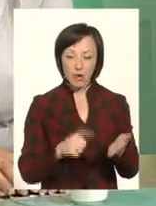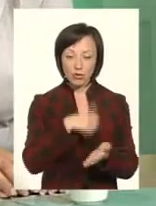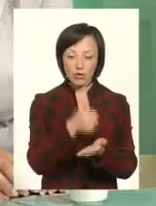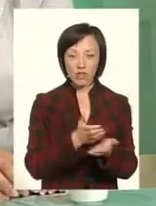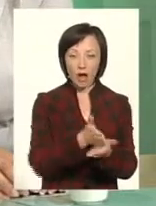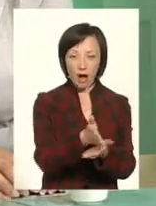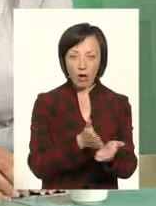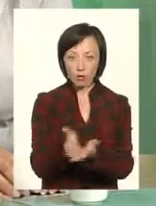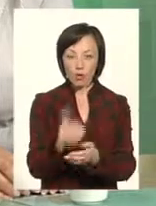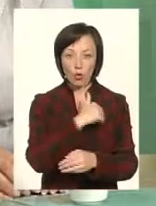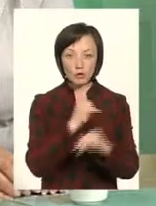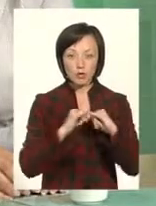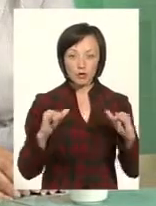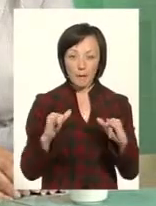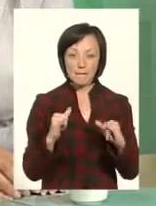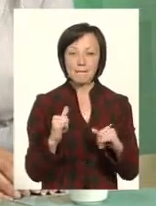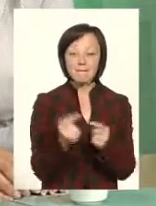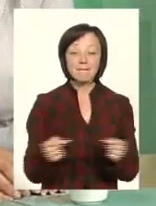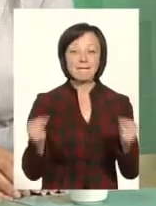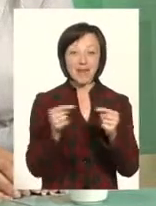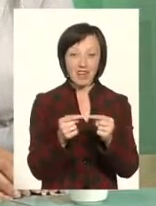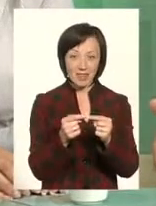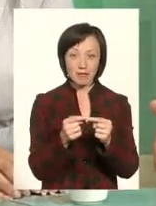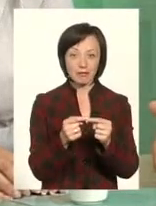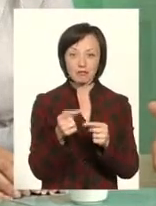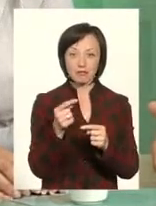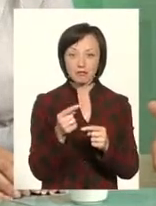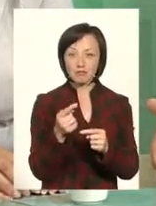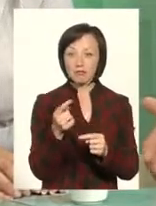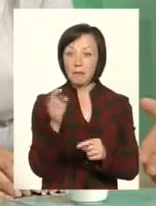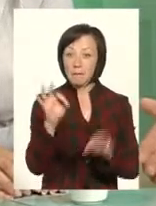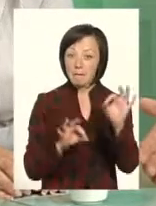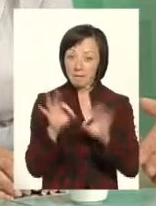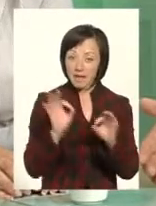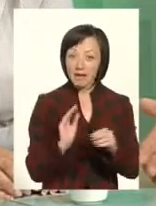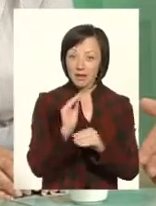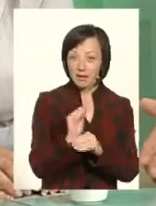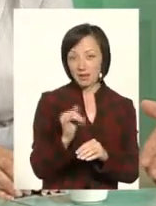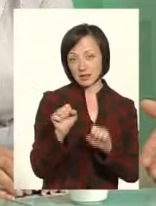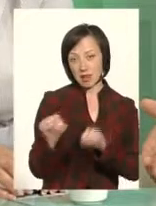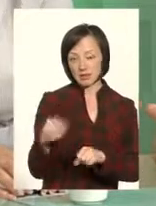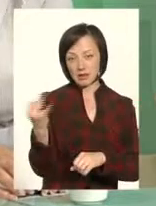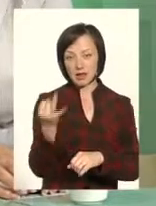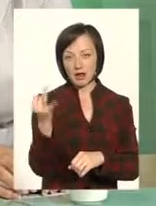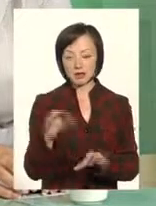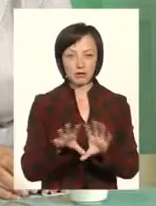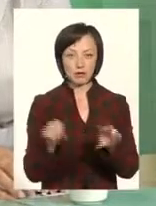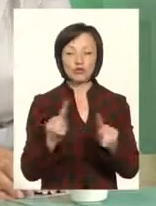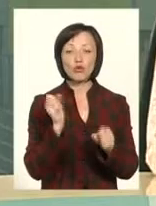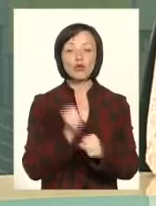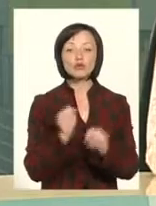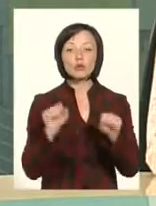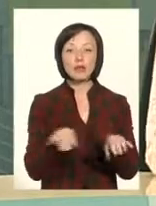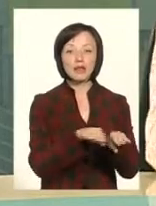хочемо розвивати, певні преференції для інвесторів і захист їхніх інтересів. І що все. Можемо вони... зробити